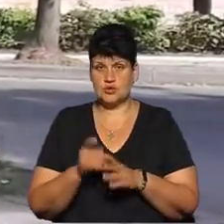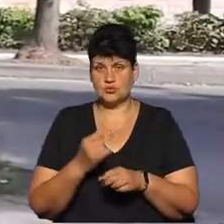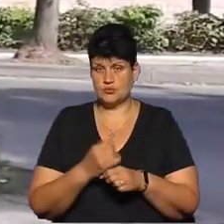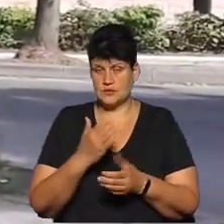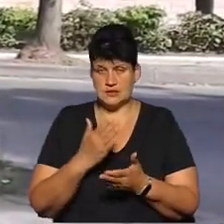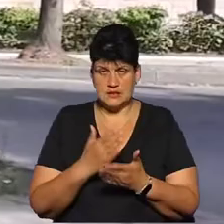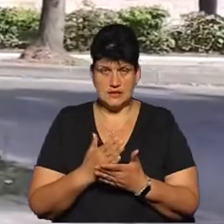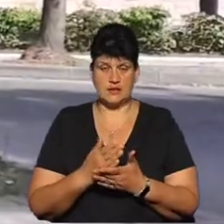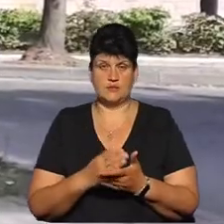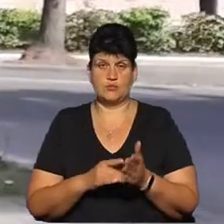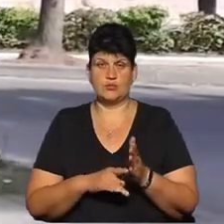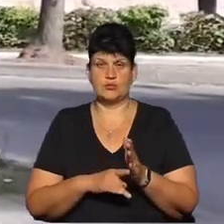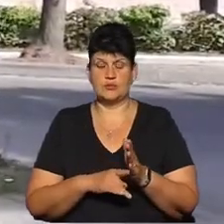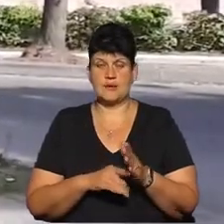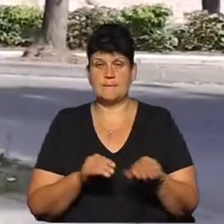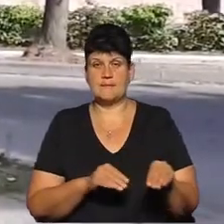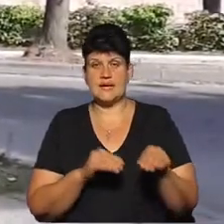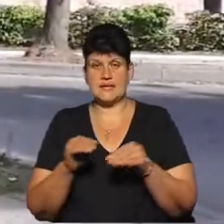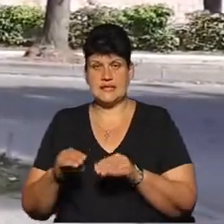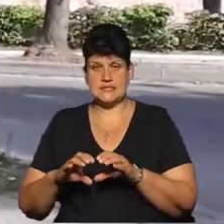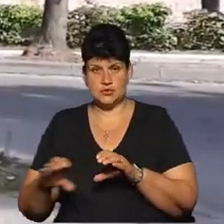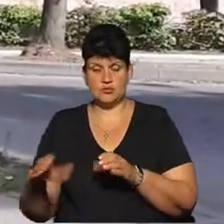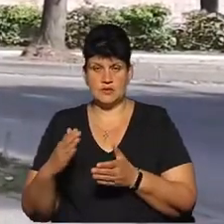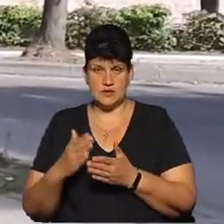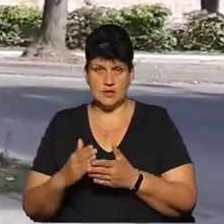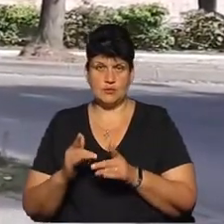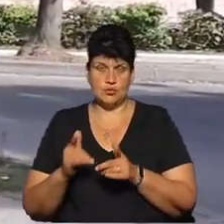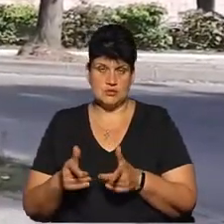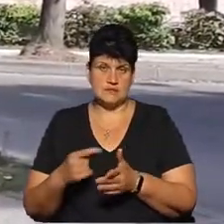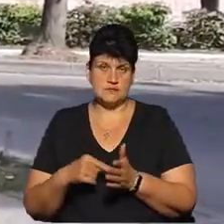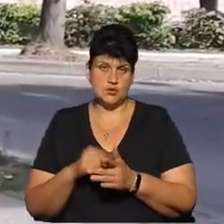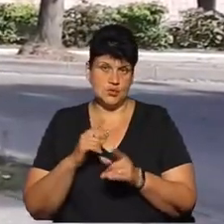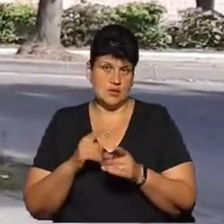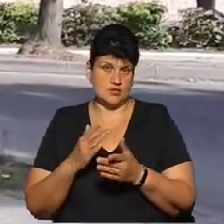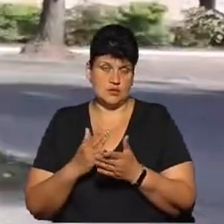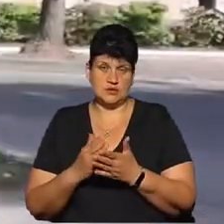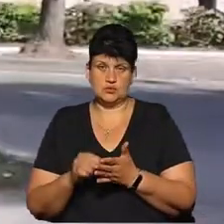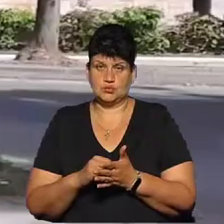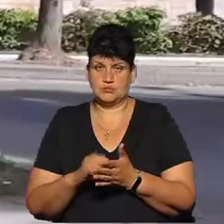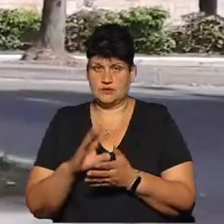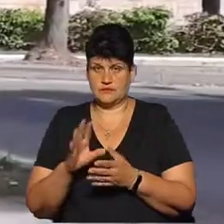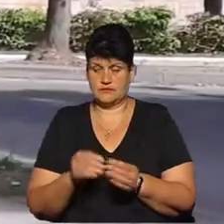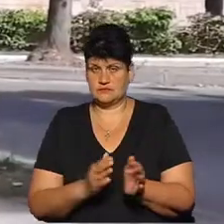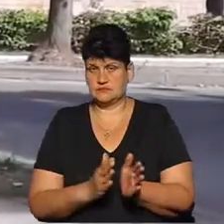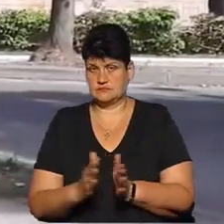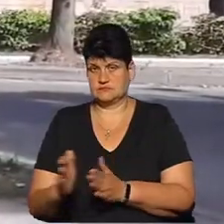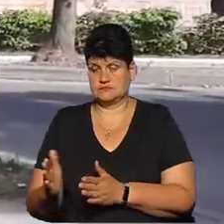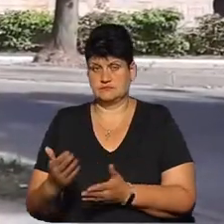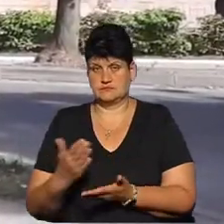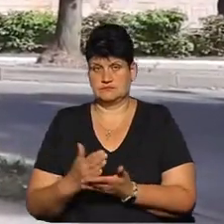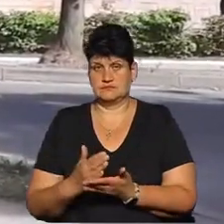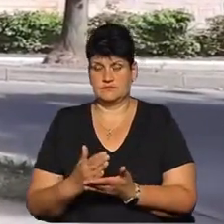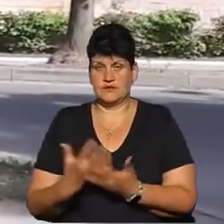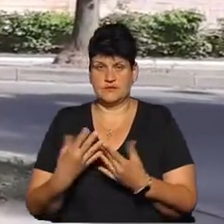початок перенесення труби є, погодження з міською радою є. Документація вся повністю є на руках. Вже починаємо